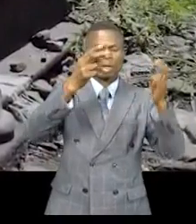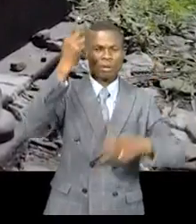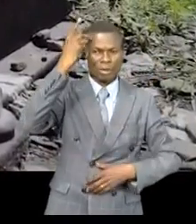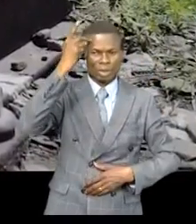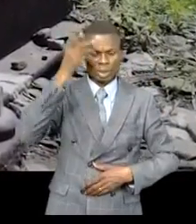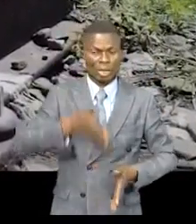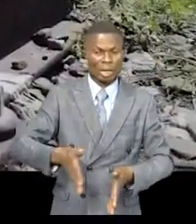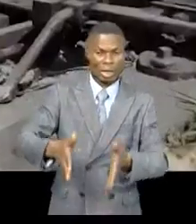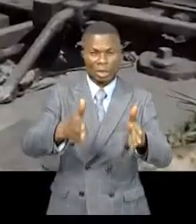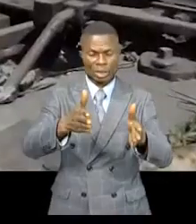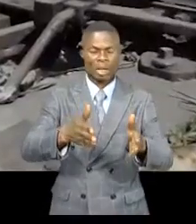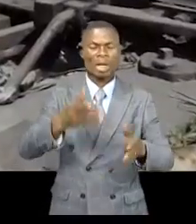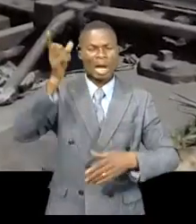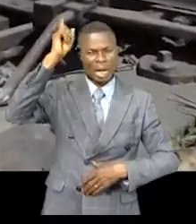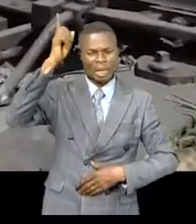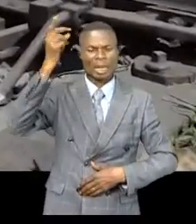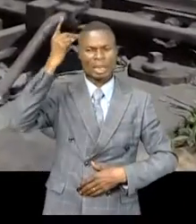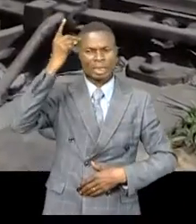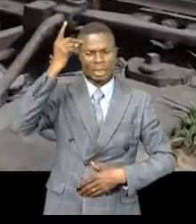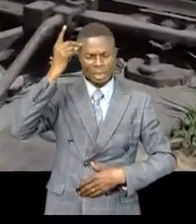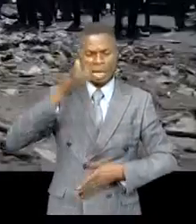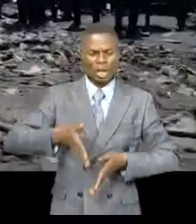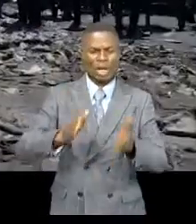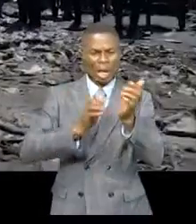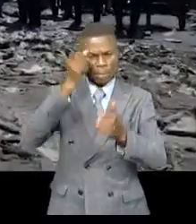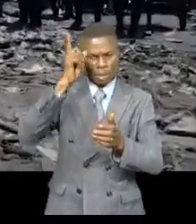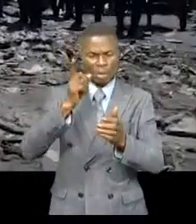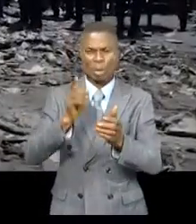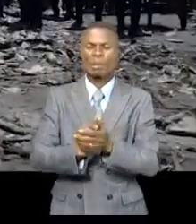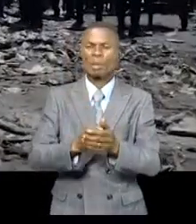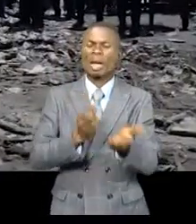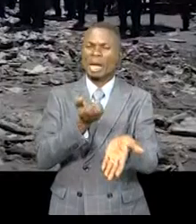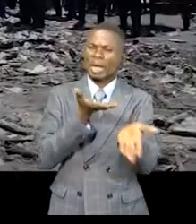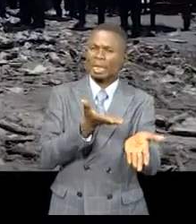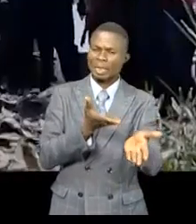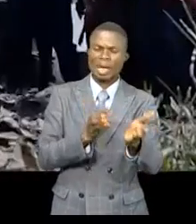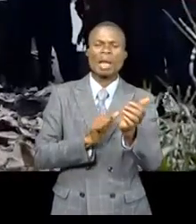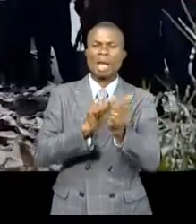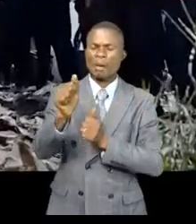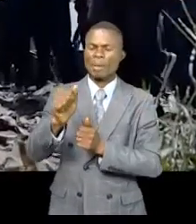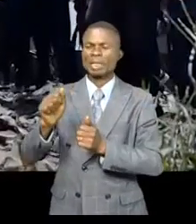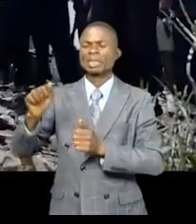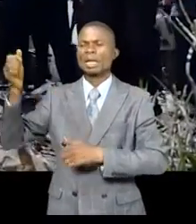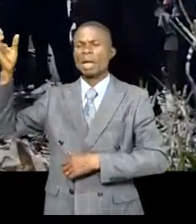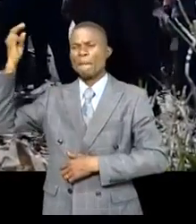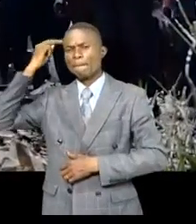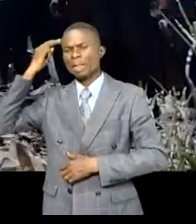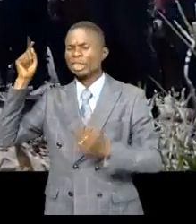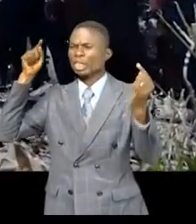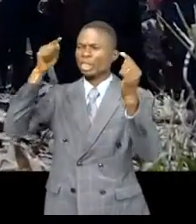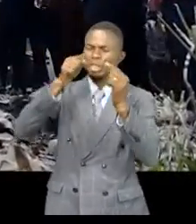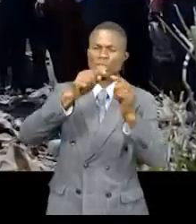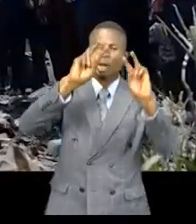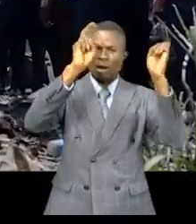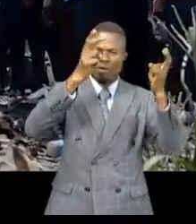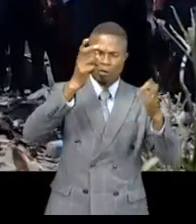pour les Kinoises et Kinois l'axe principal qui désenclavait la capitale et ses quartiers frontaliers. Cette voie ferrée humanisait